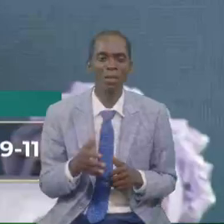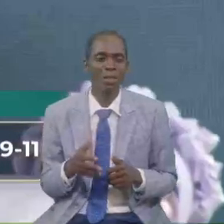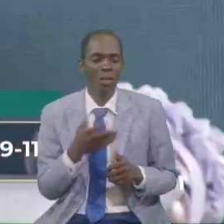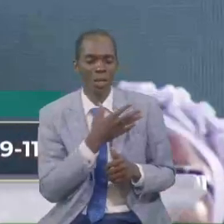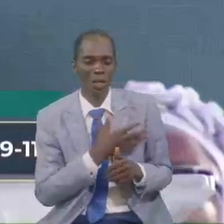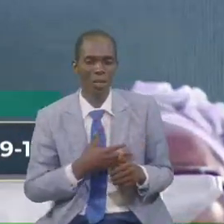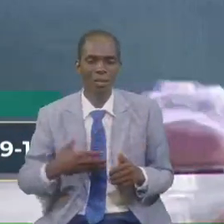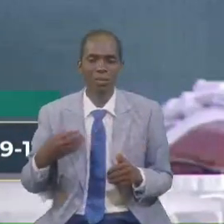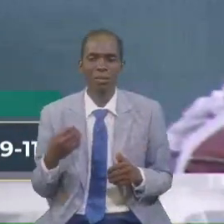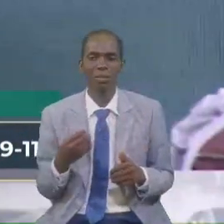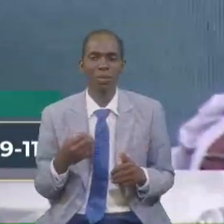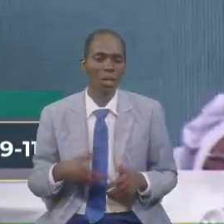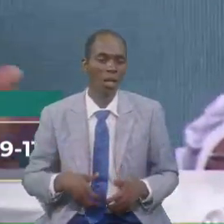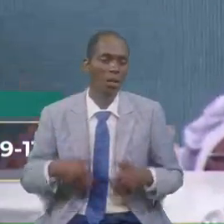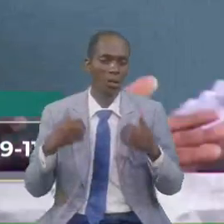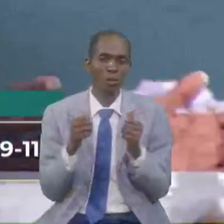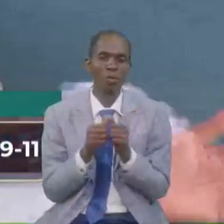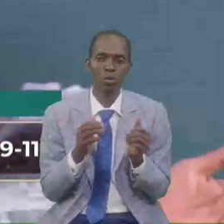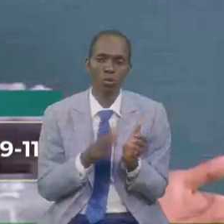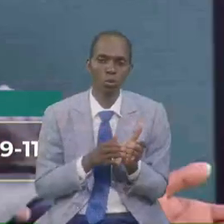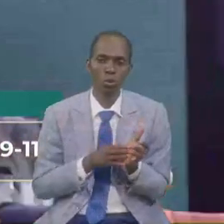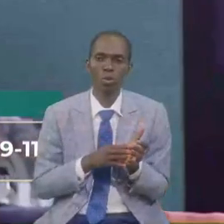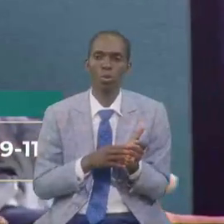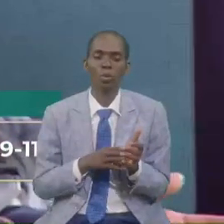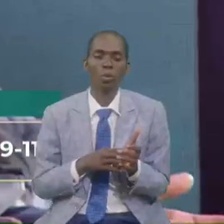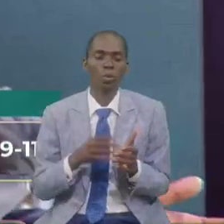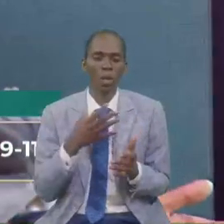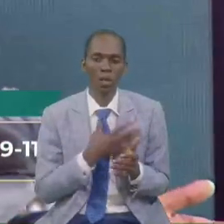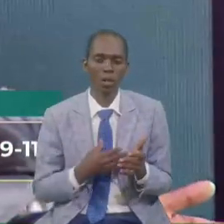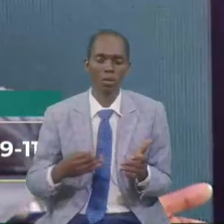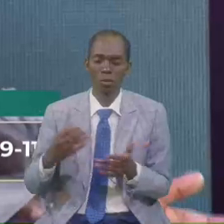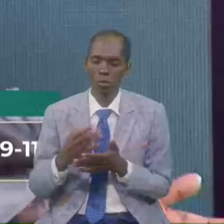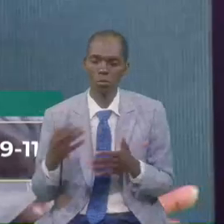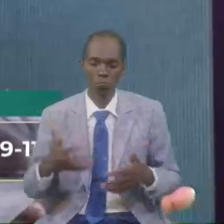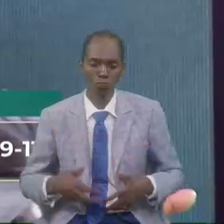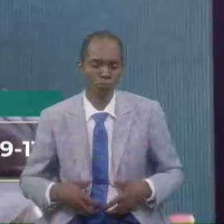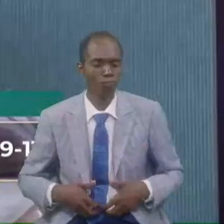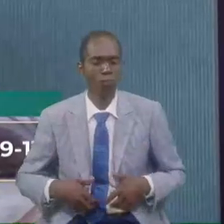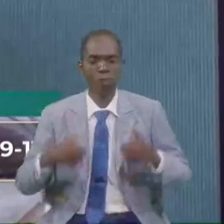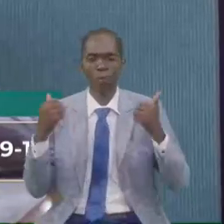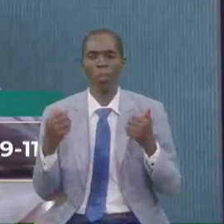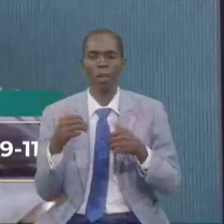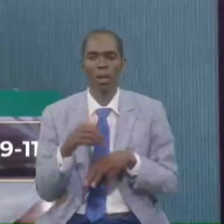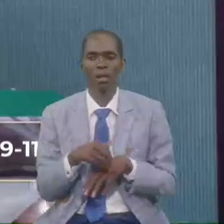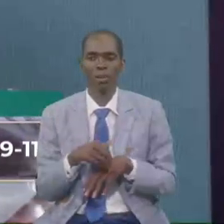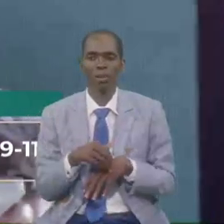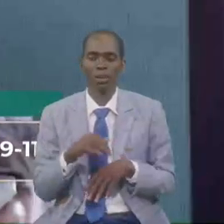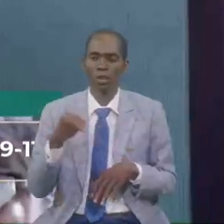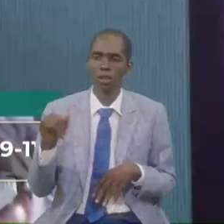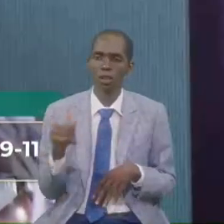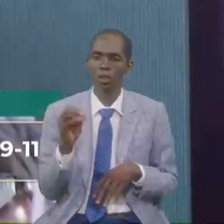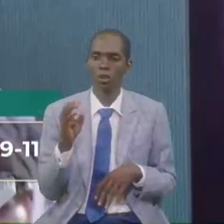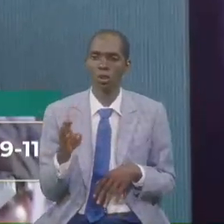Ce qui commence à la maison continue en ville. Ce qui commence à l'école va dans le